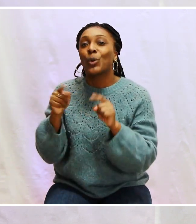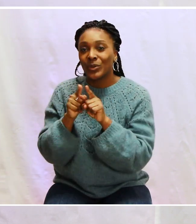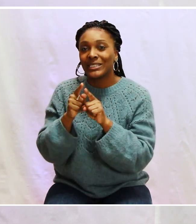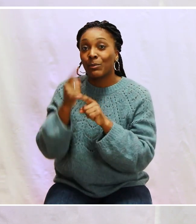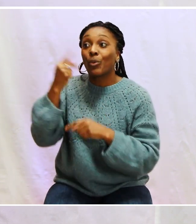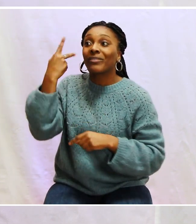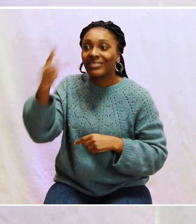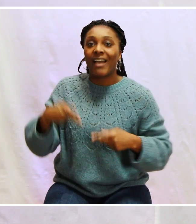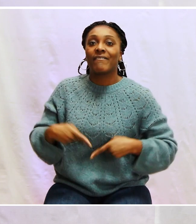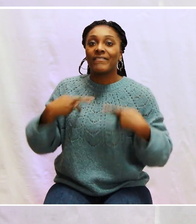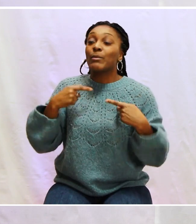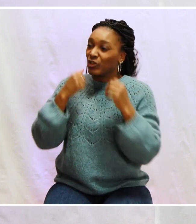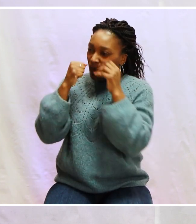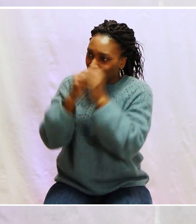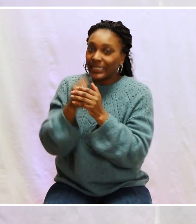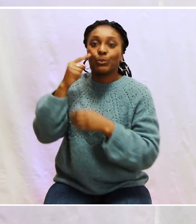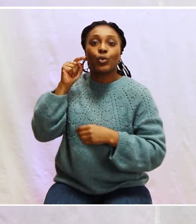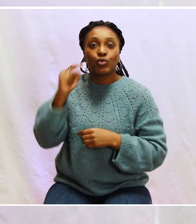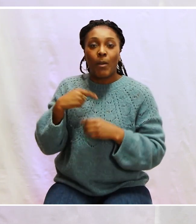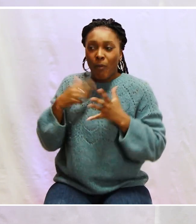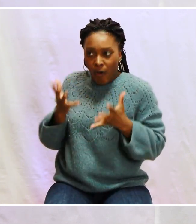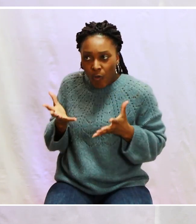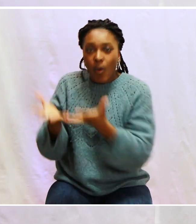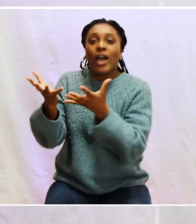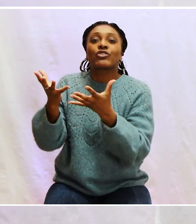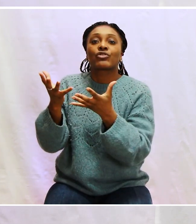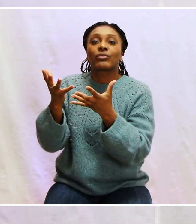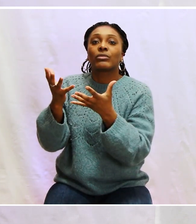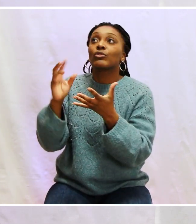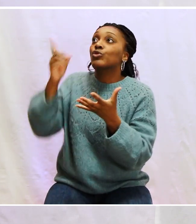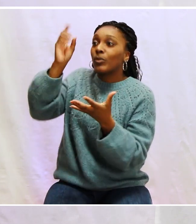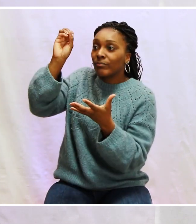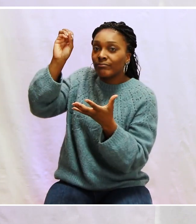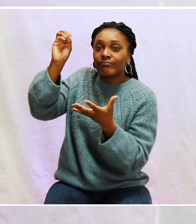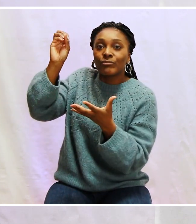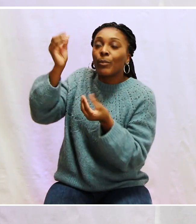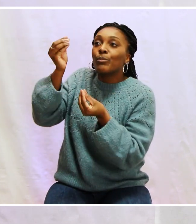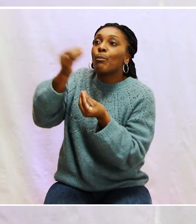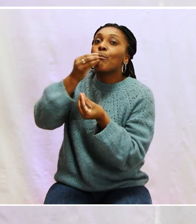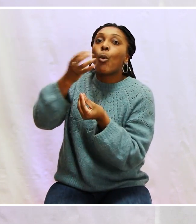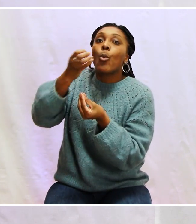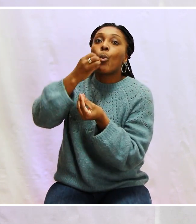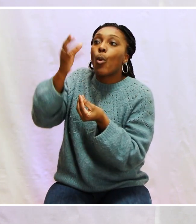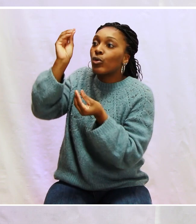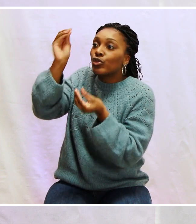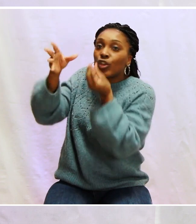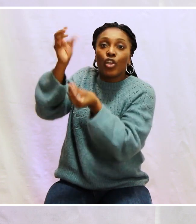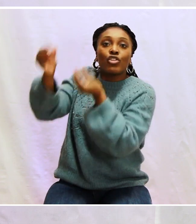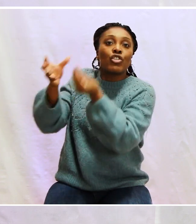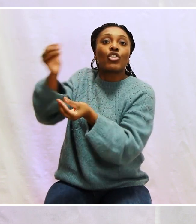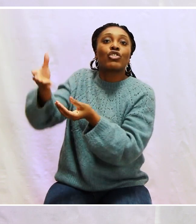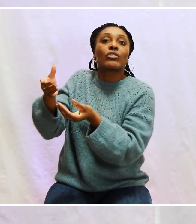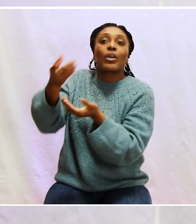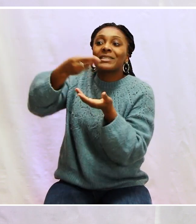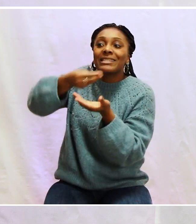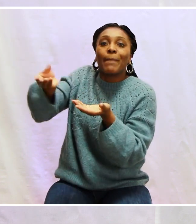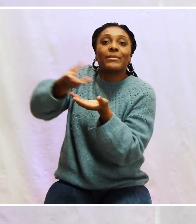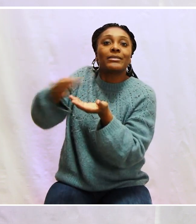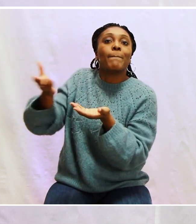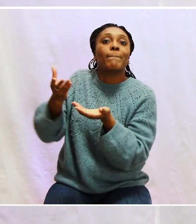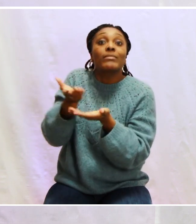dans ta vie à toi. Je viens semer la bonté de Dieu en toi. Je crois qu'il est bon de réfléchir à cela. Et